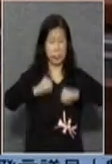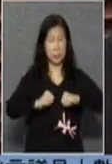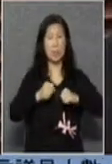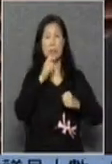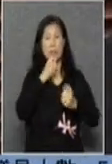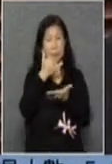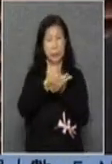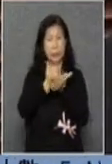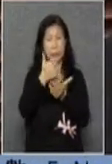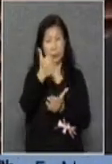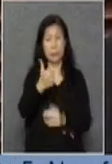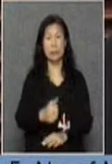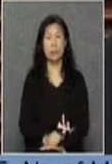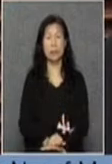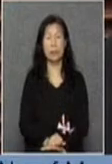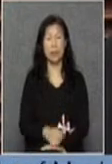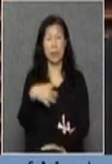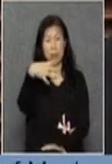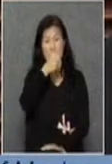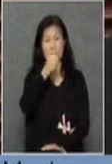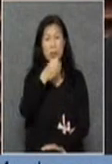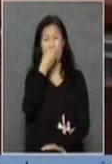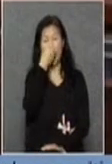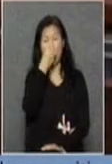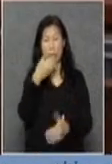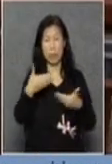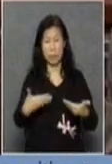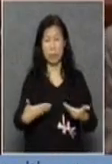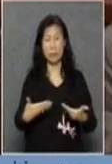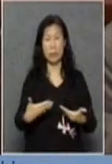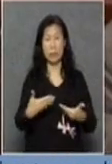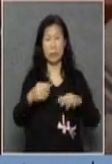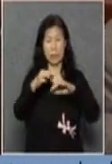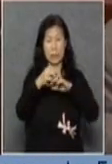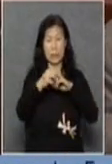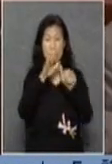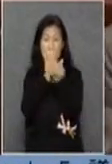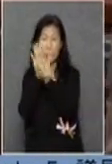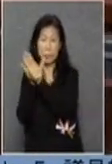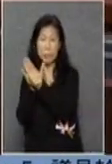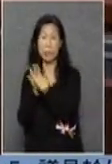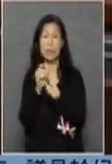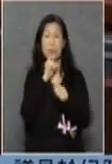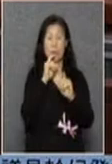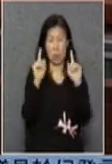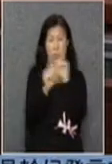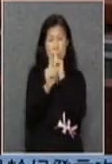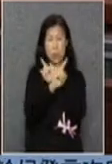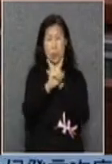地位？主席，毋庸置疑，香港現時係一個金融服務同埋轉運嘅中